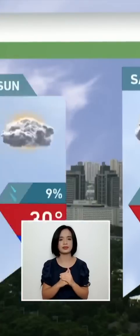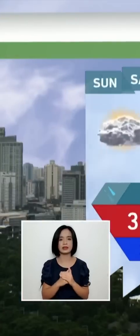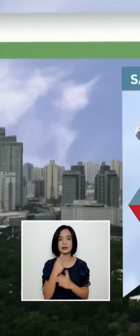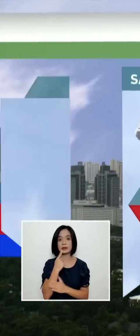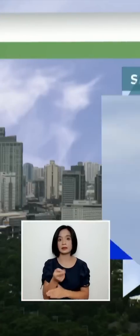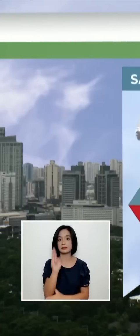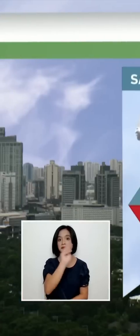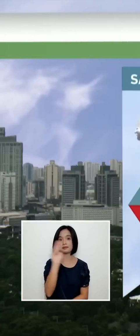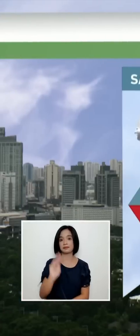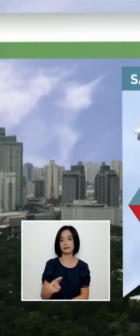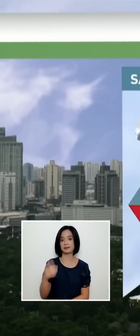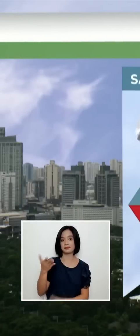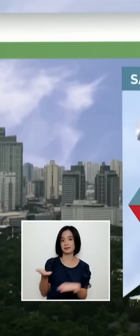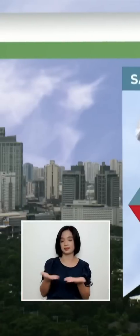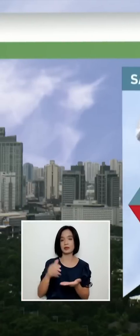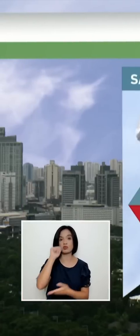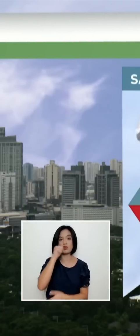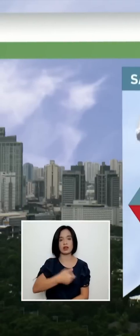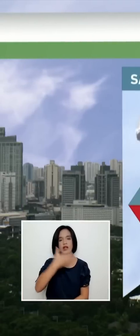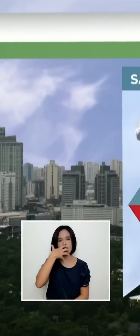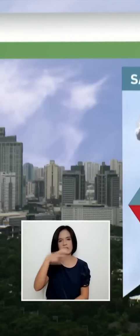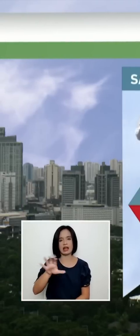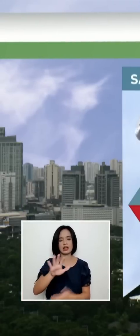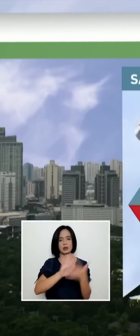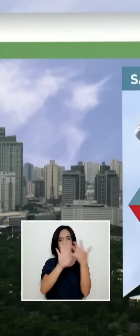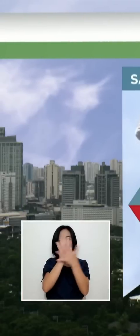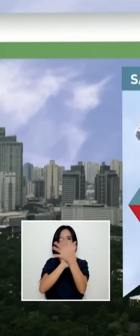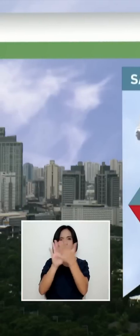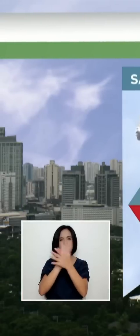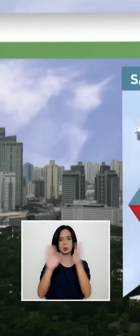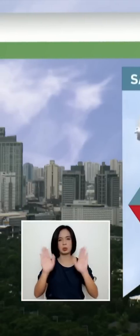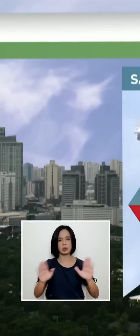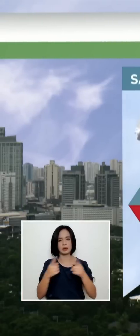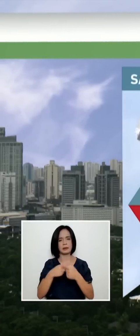Manila, mainit bukas, maulap sa Linggo, pero mababa ang